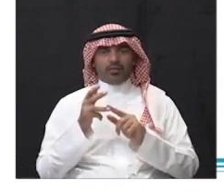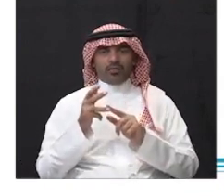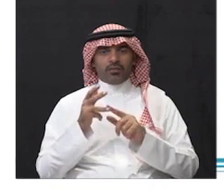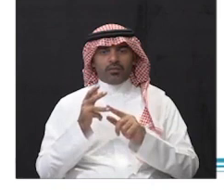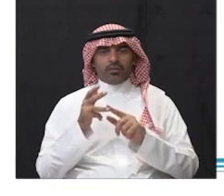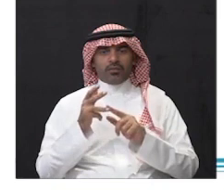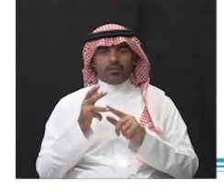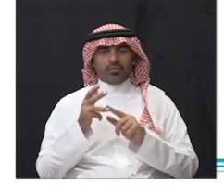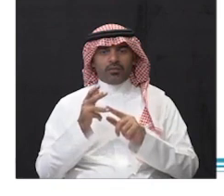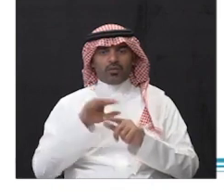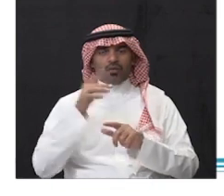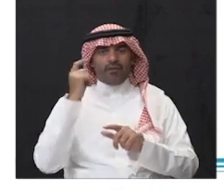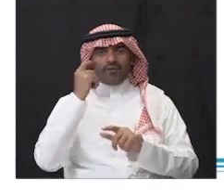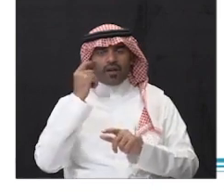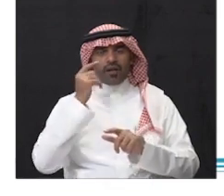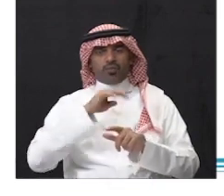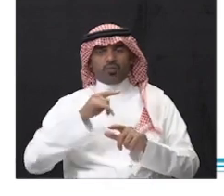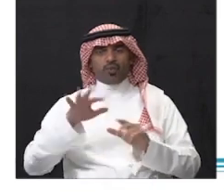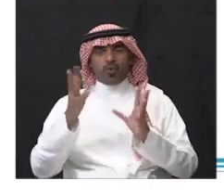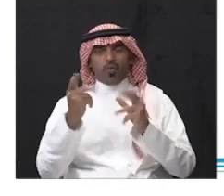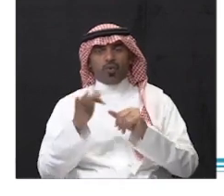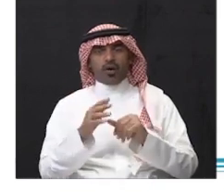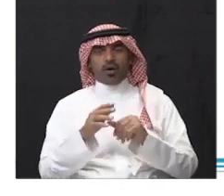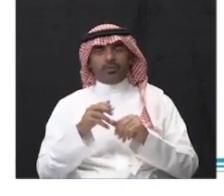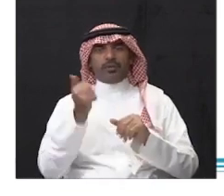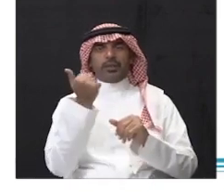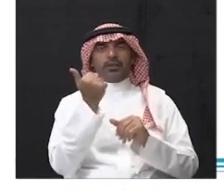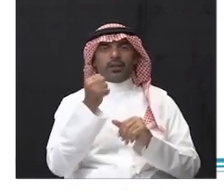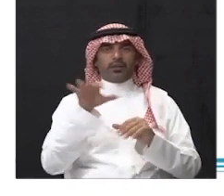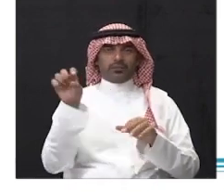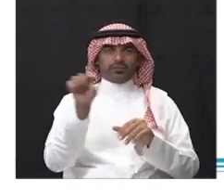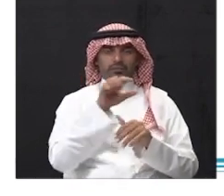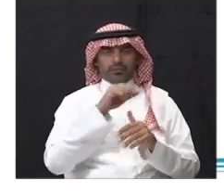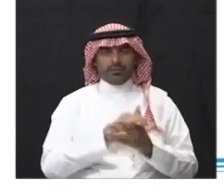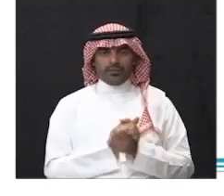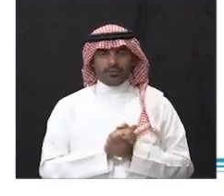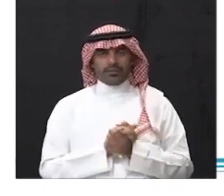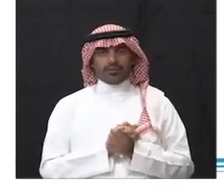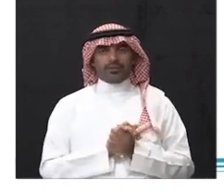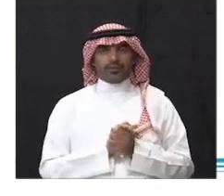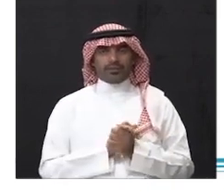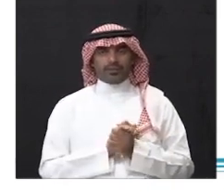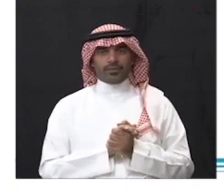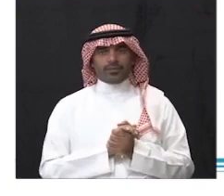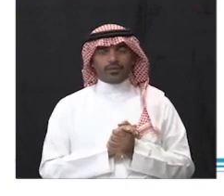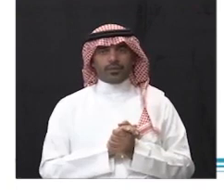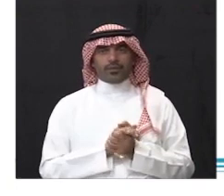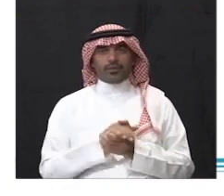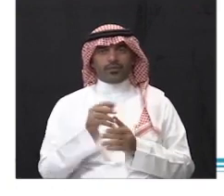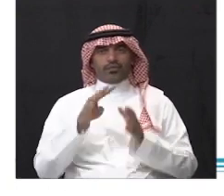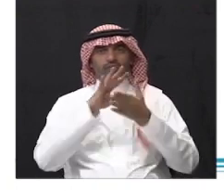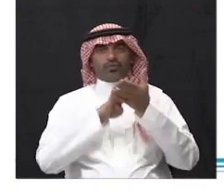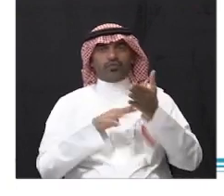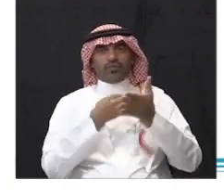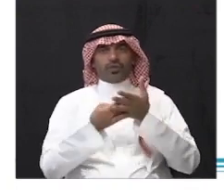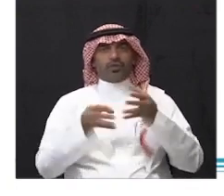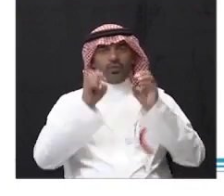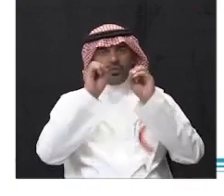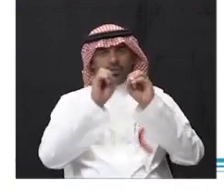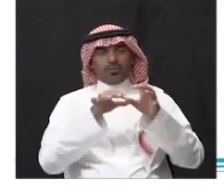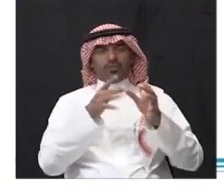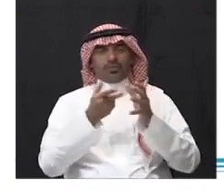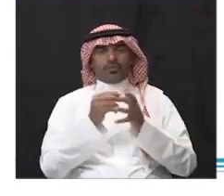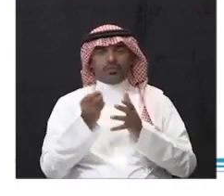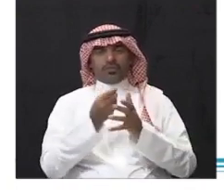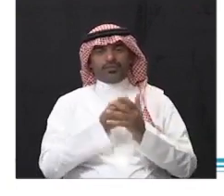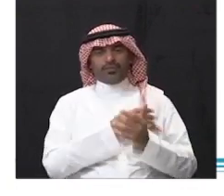هذه هي كلها جميعا أنواع الاستعمار. سؤال: املأ الجدول التالي بما يناسبه.